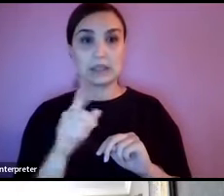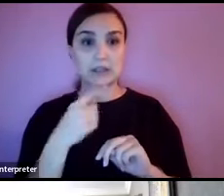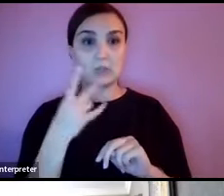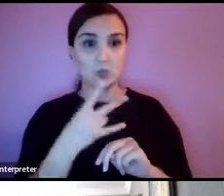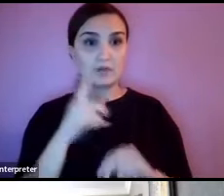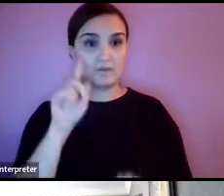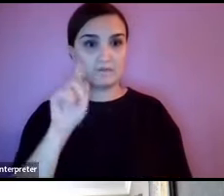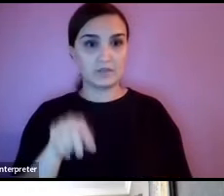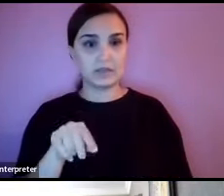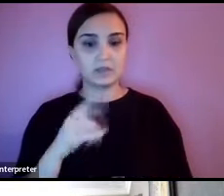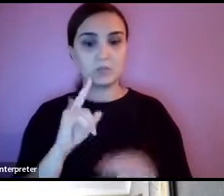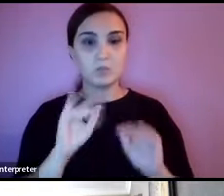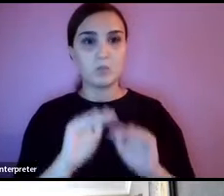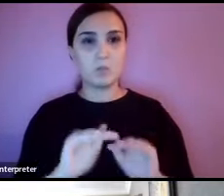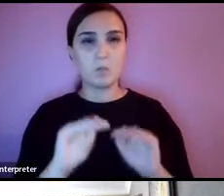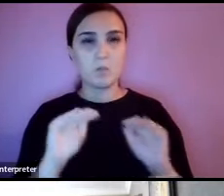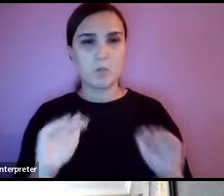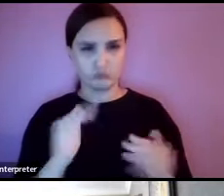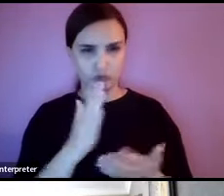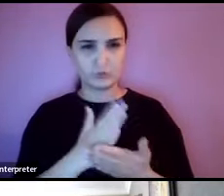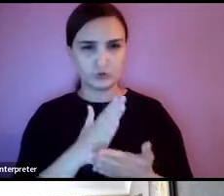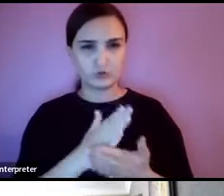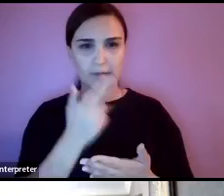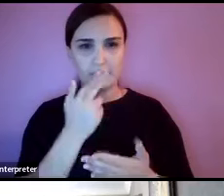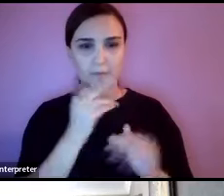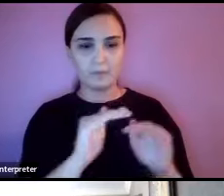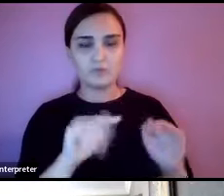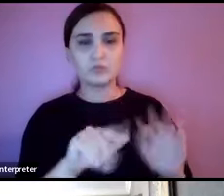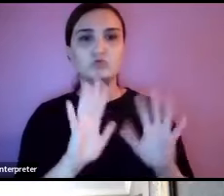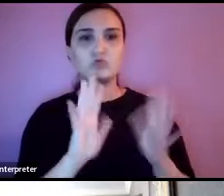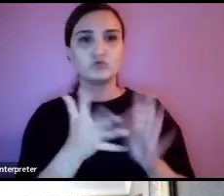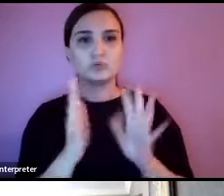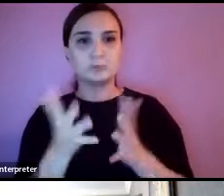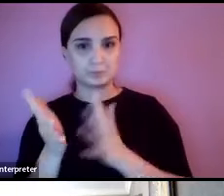ვიცით, რომ ცირეწლოვან ბავშვებში არის ხოლმე შემთხვევები და ესეც